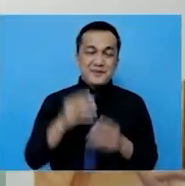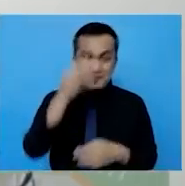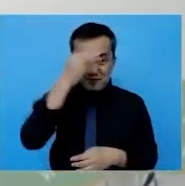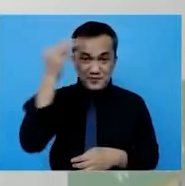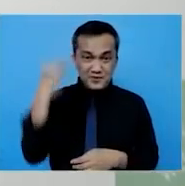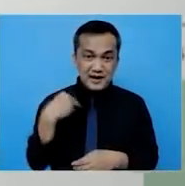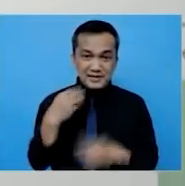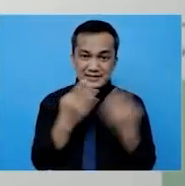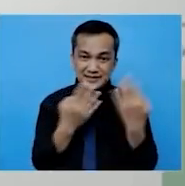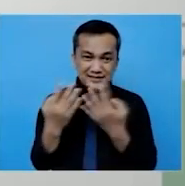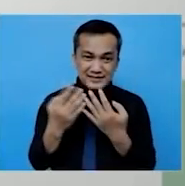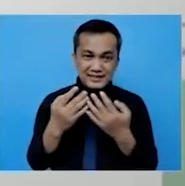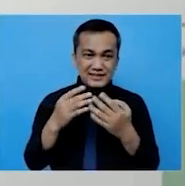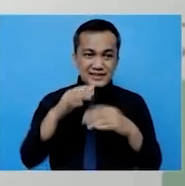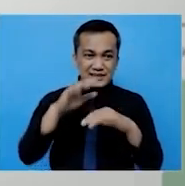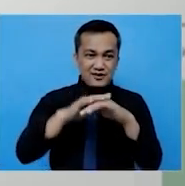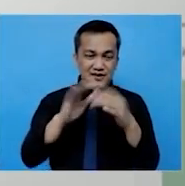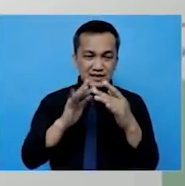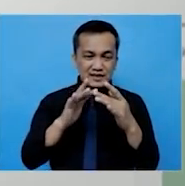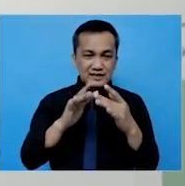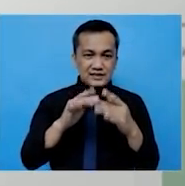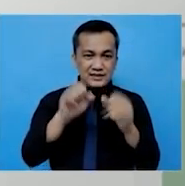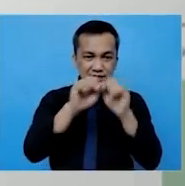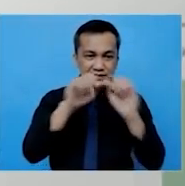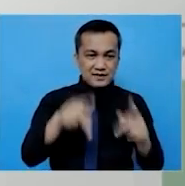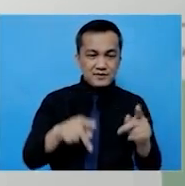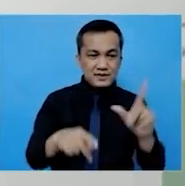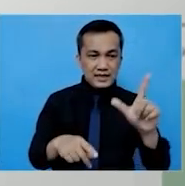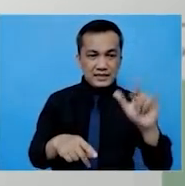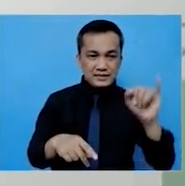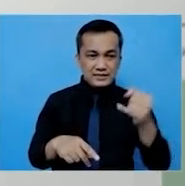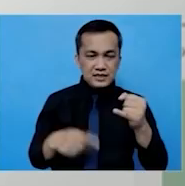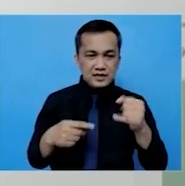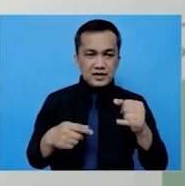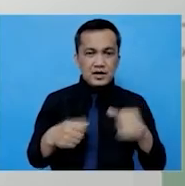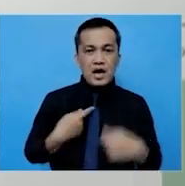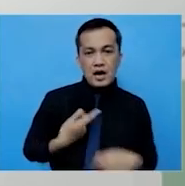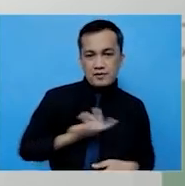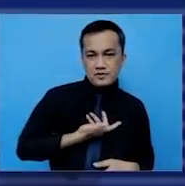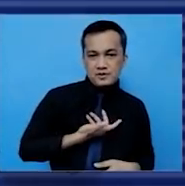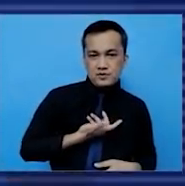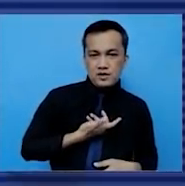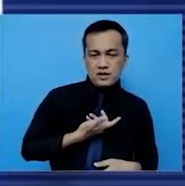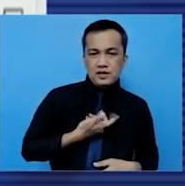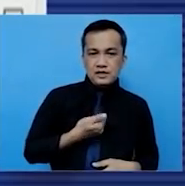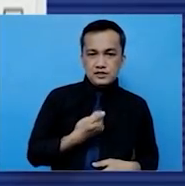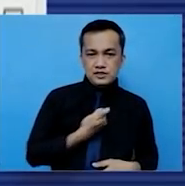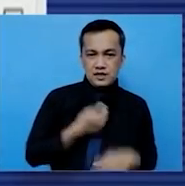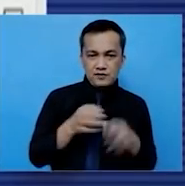shop naman ni LJ, may cryptic post na about self-worth at self-love.